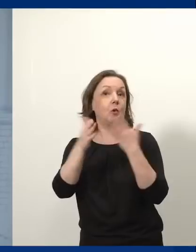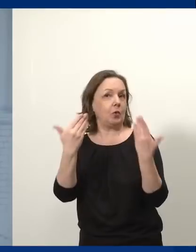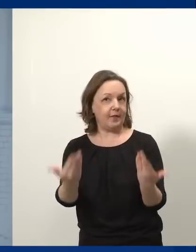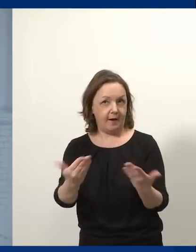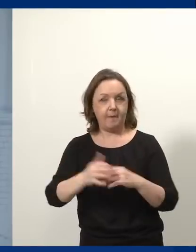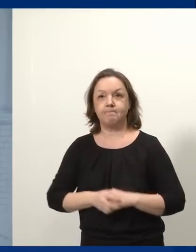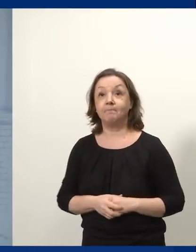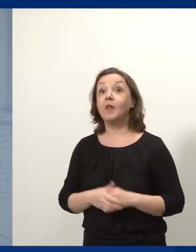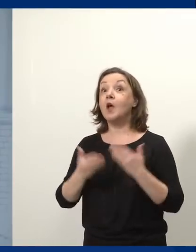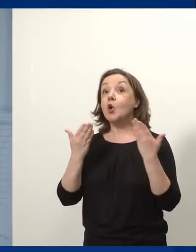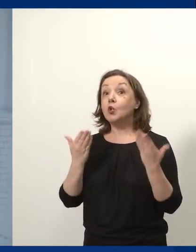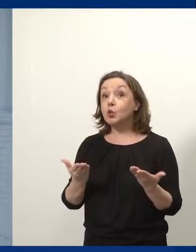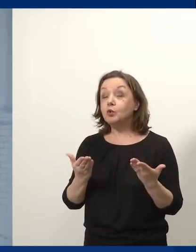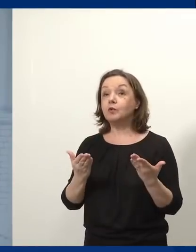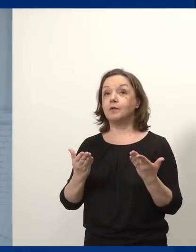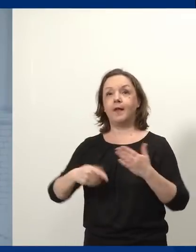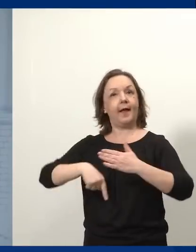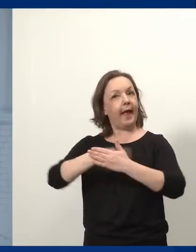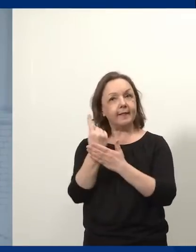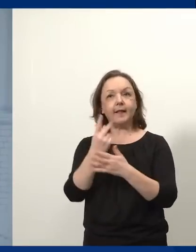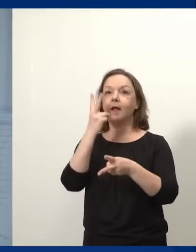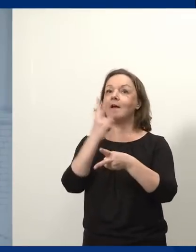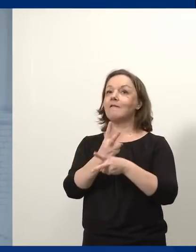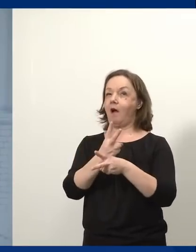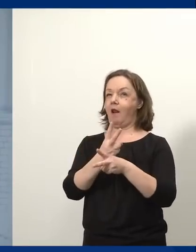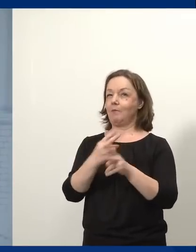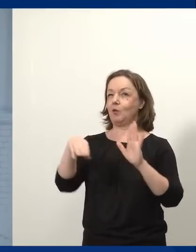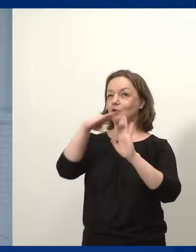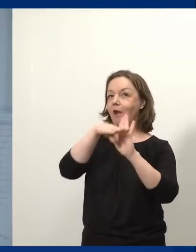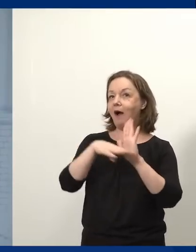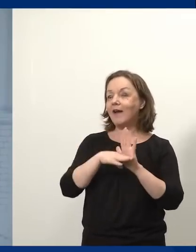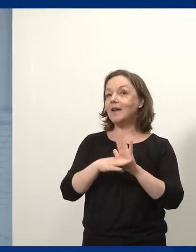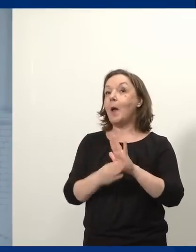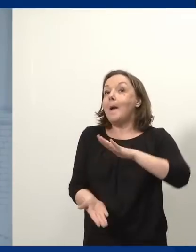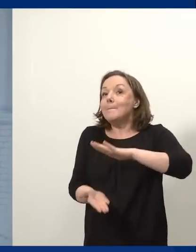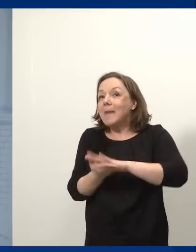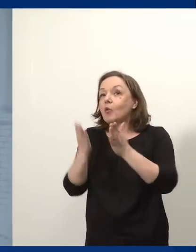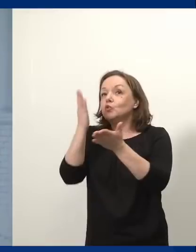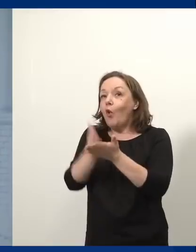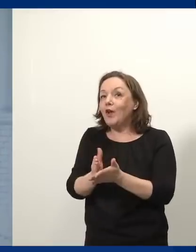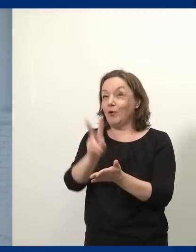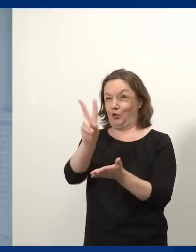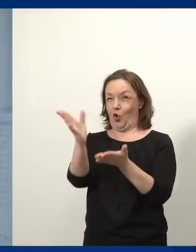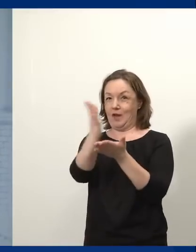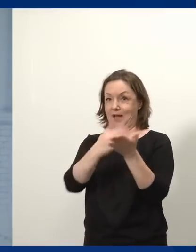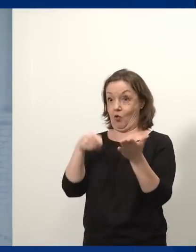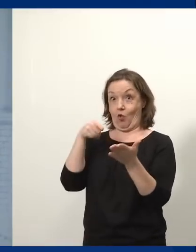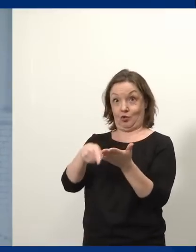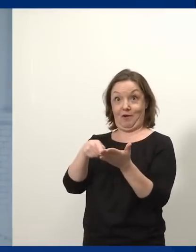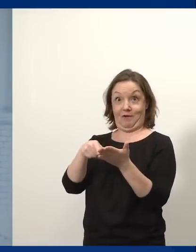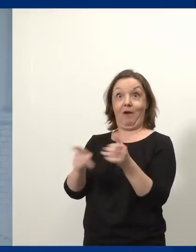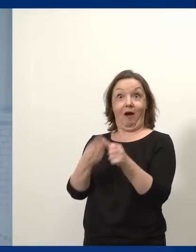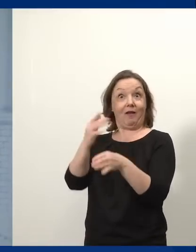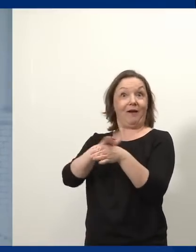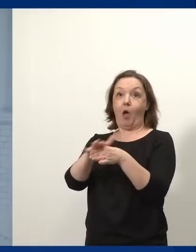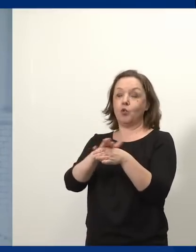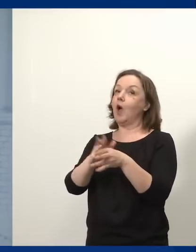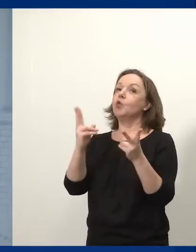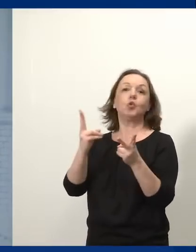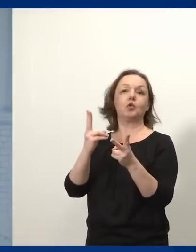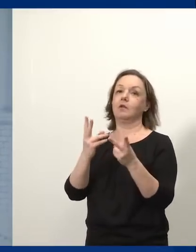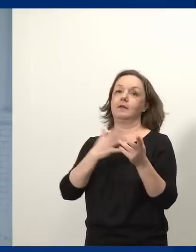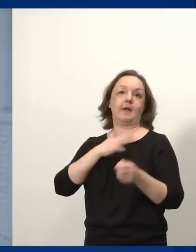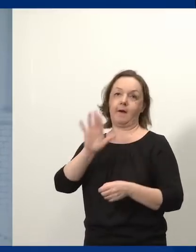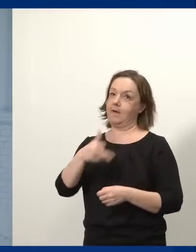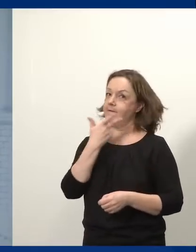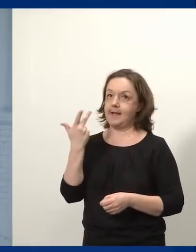ei ole välitöntä tarvetta valmiuslain perusoikeuksia rajoittavien valmiuslain toisen osan toimivaltuuksien käyttöönotolle.